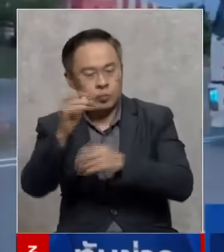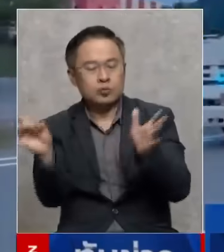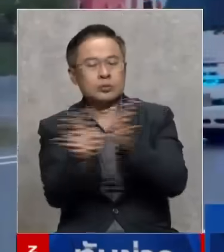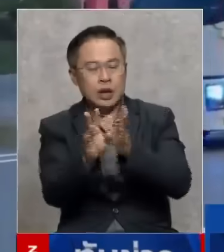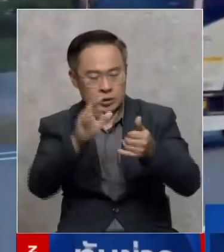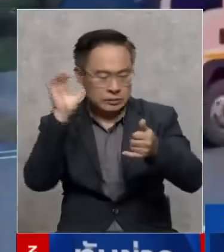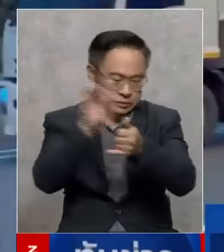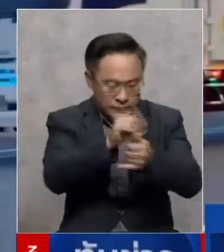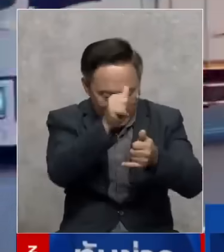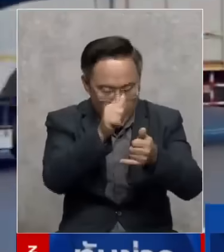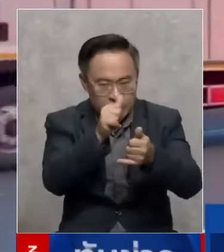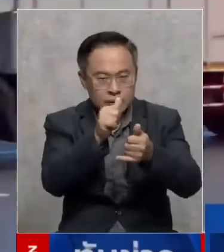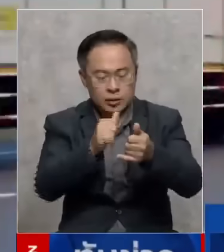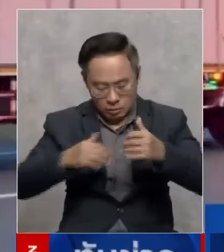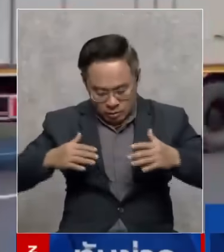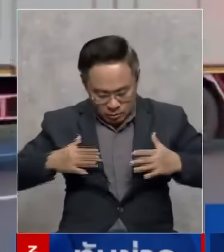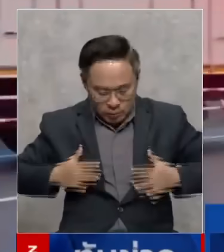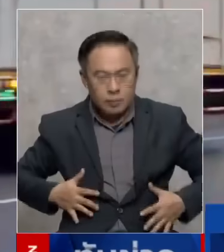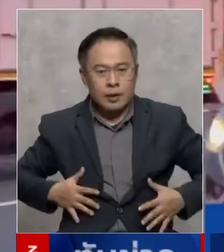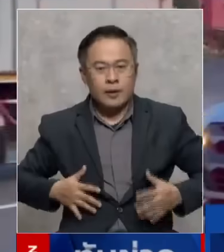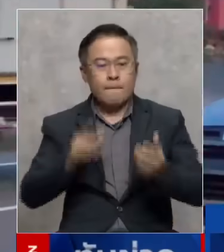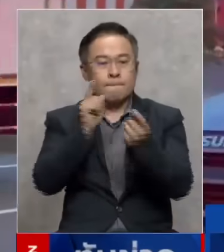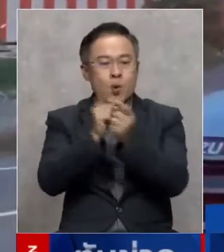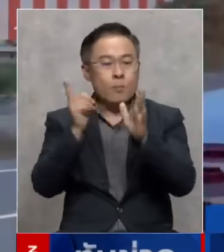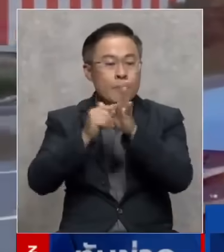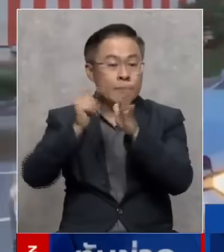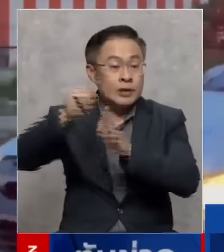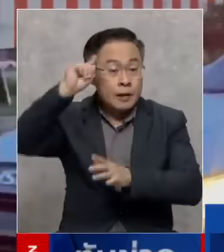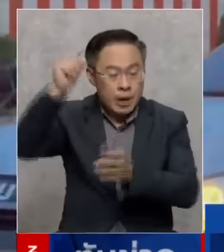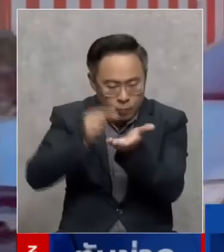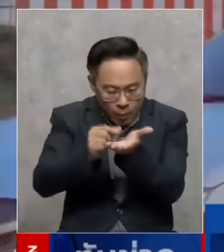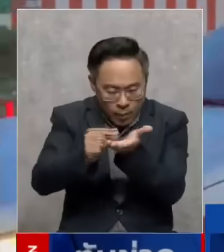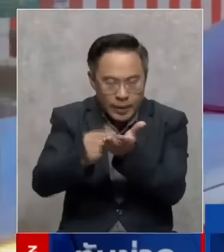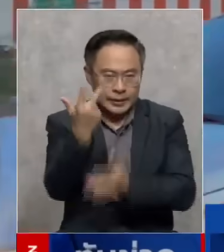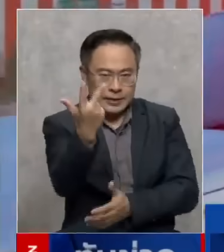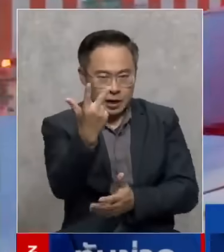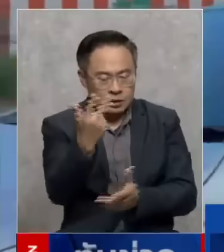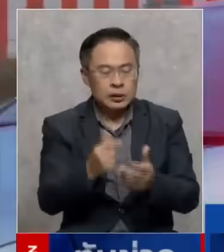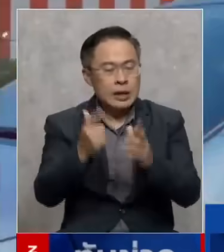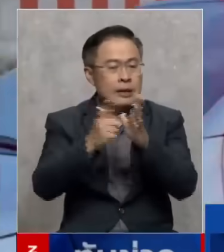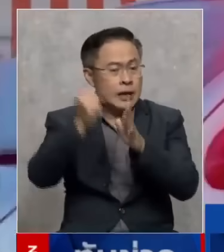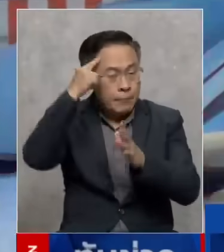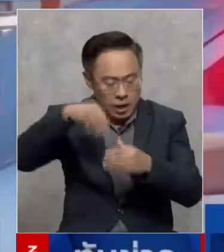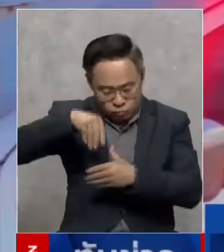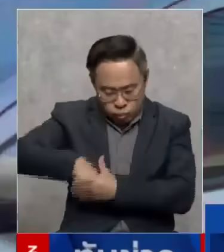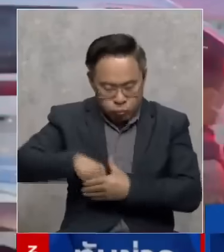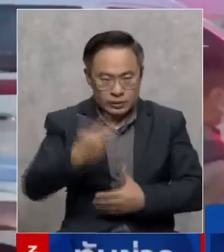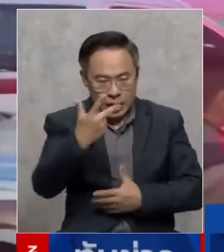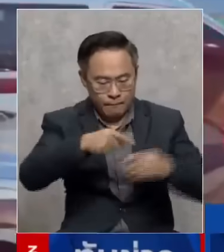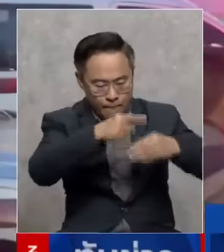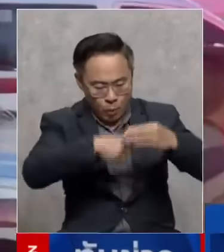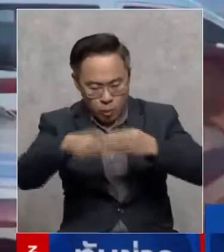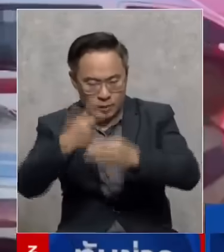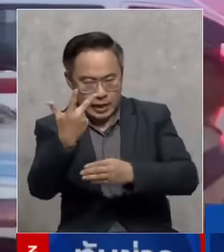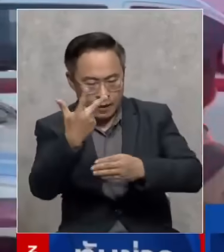สตางค์ตำรวจก็นำตัวพร้อมของกลางอ่ะครับมาที่ด่านตรวจบนถนนเลียบคลองส่งน้ำสุวรรณภูมิ